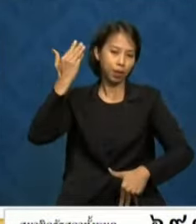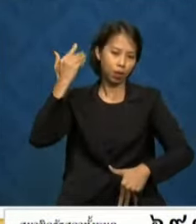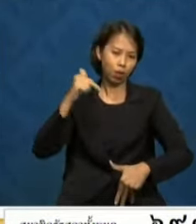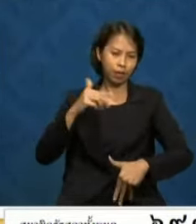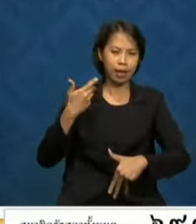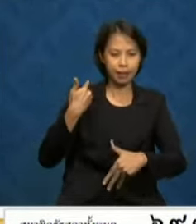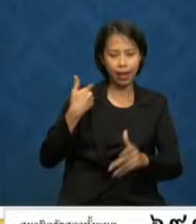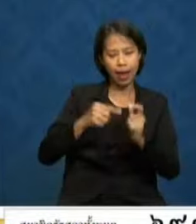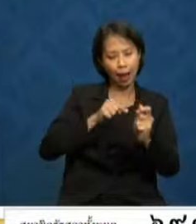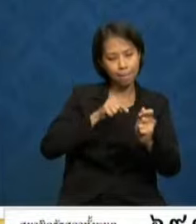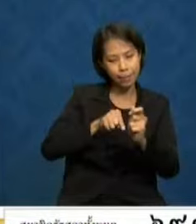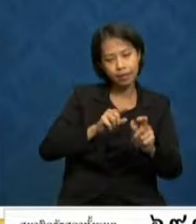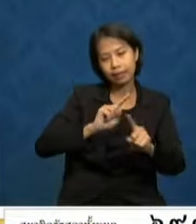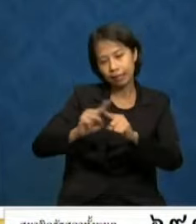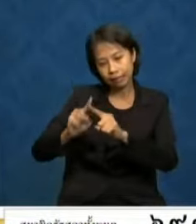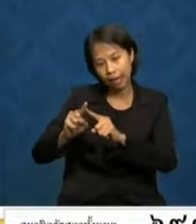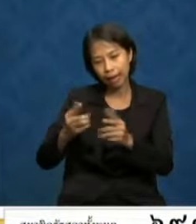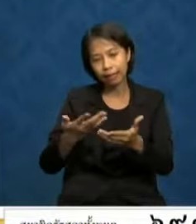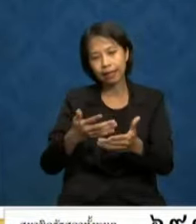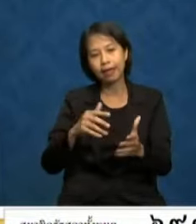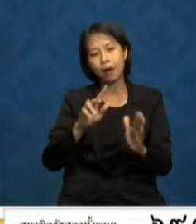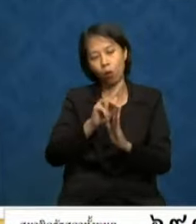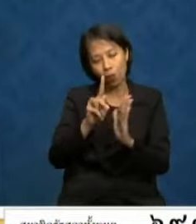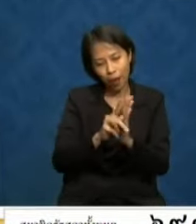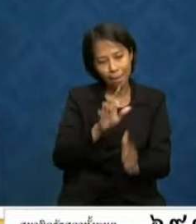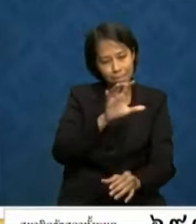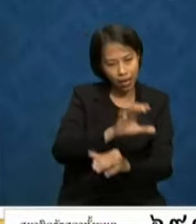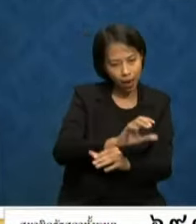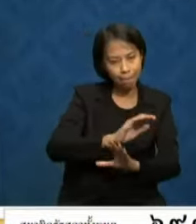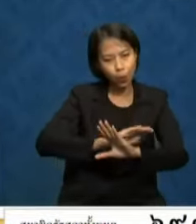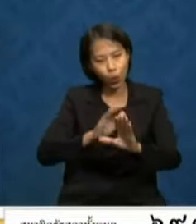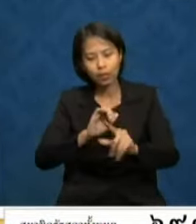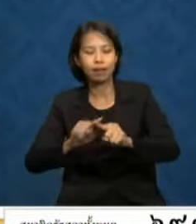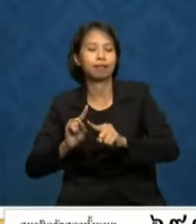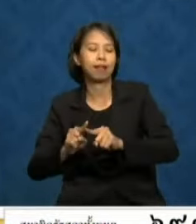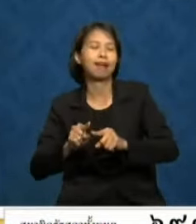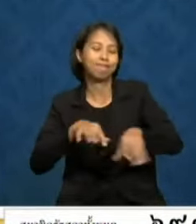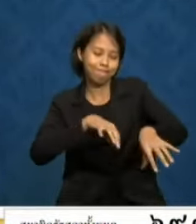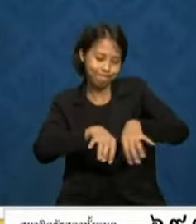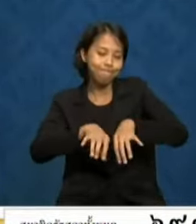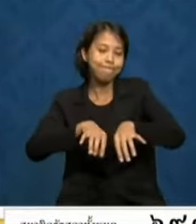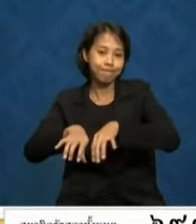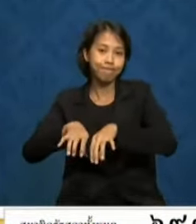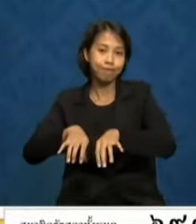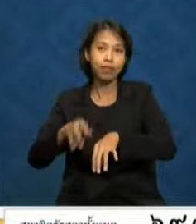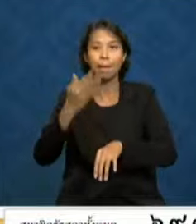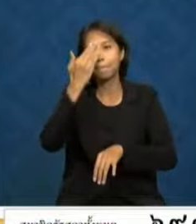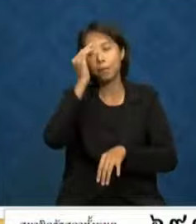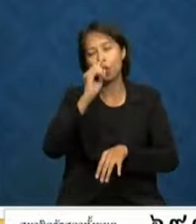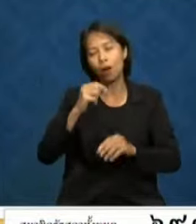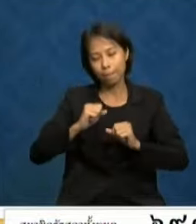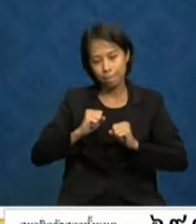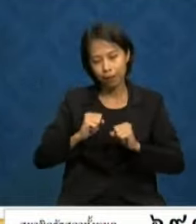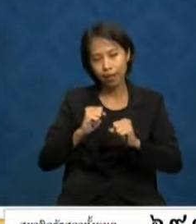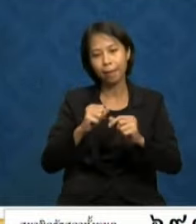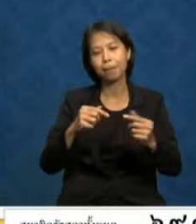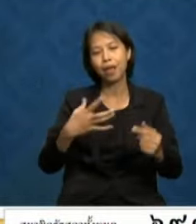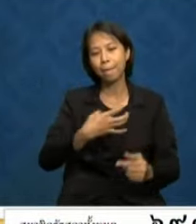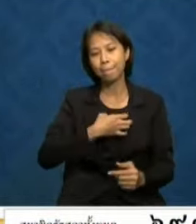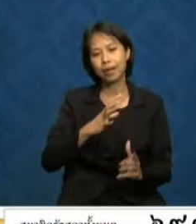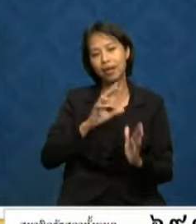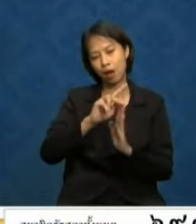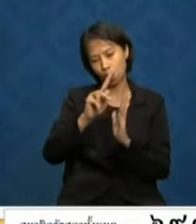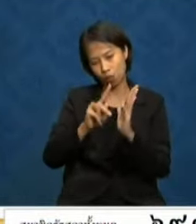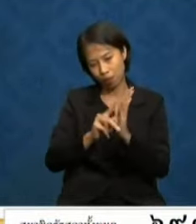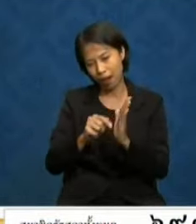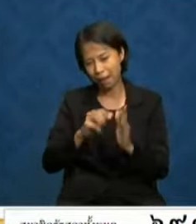นที่อำเภอและก็จังหวัดที่ใช้เป็นระยะนะคะเพื่อลดความพยายามพยายามที่จะปรับลดการใช้กฎหมายอย่